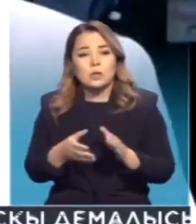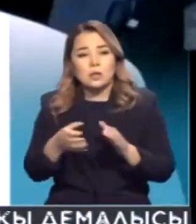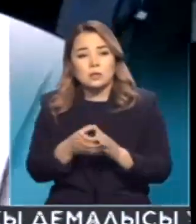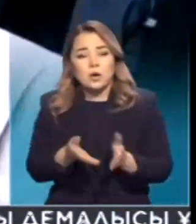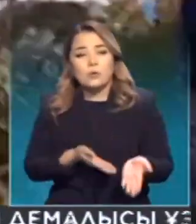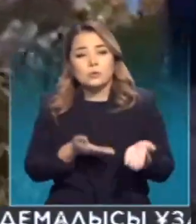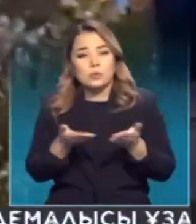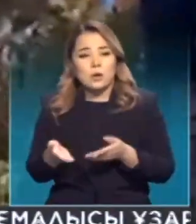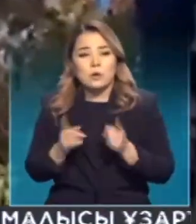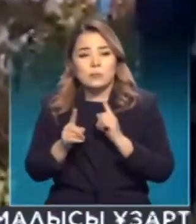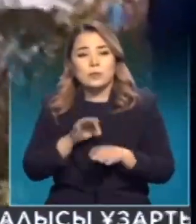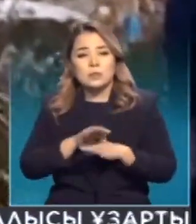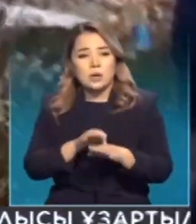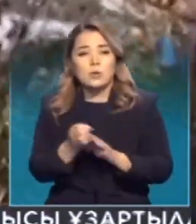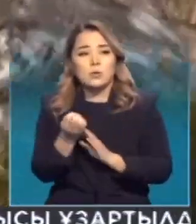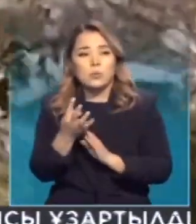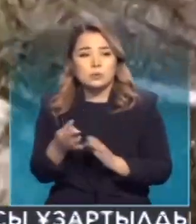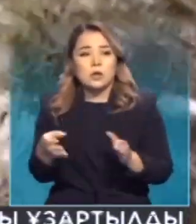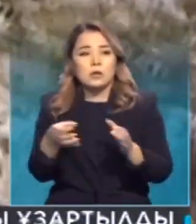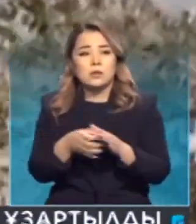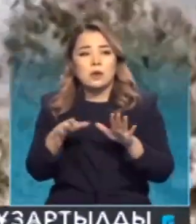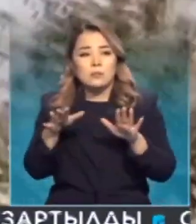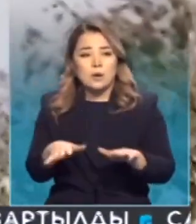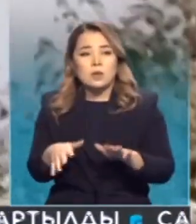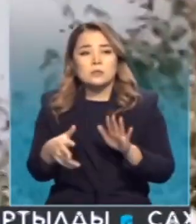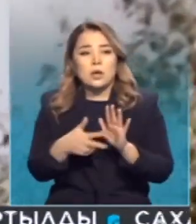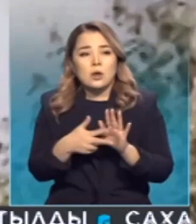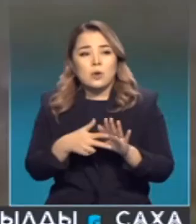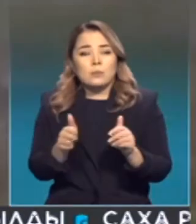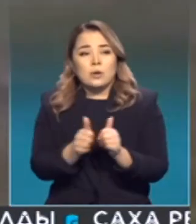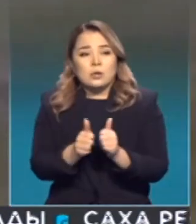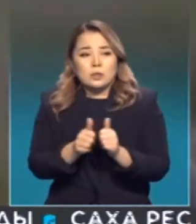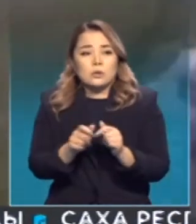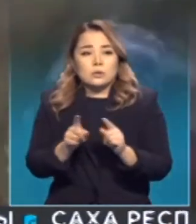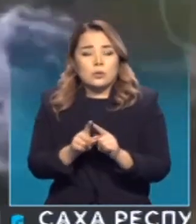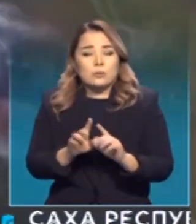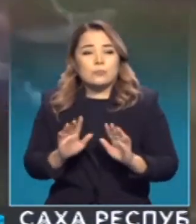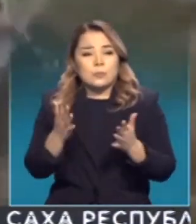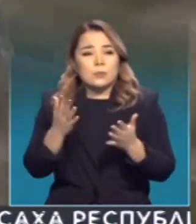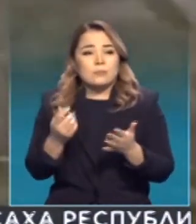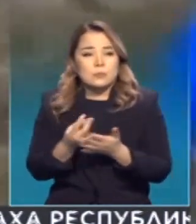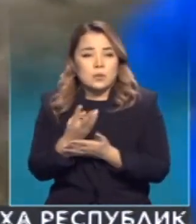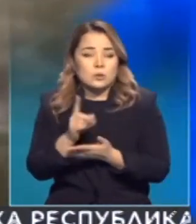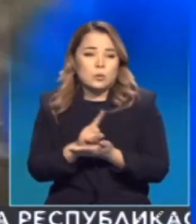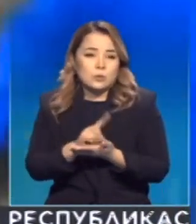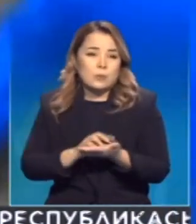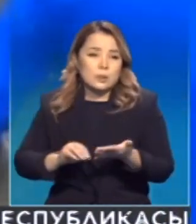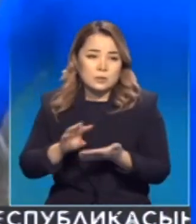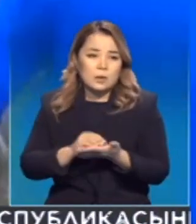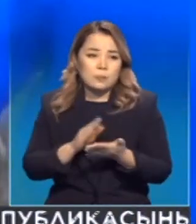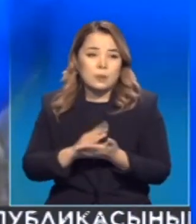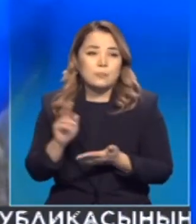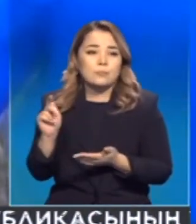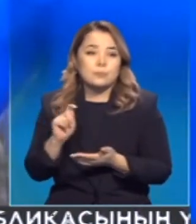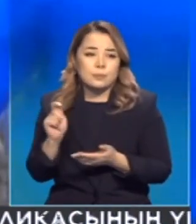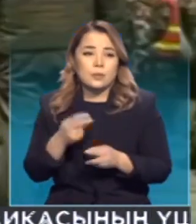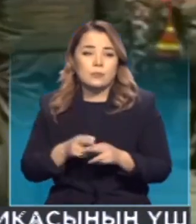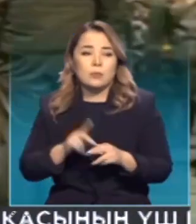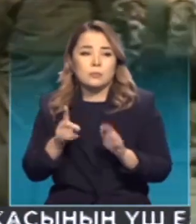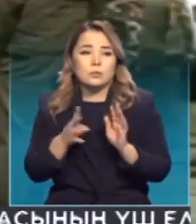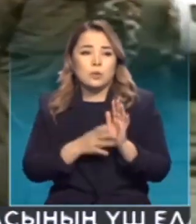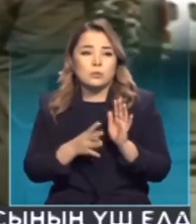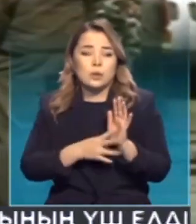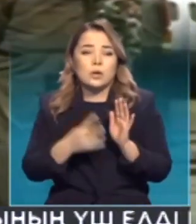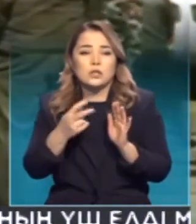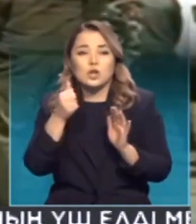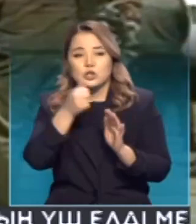шақырдым. Әлемдегі 14 тау шыңының 8 орналасқан Непалда мұндай оқиғалар бірнеше рет болды. Жексенбідегі трагедия 1992